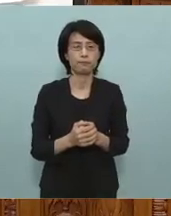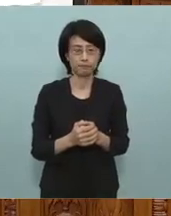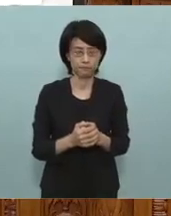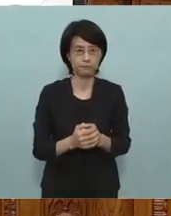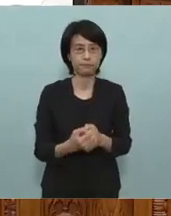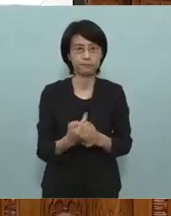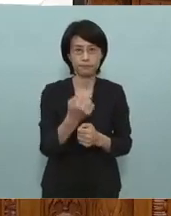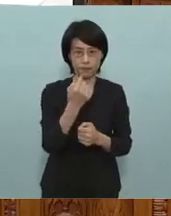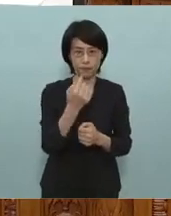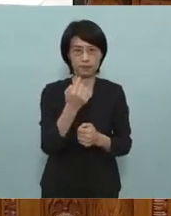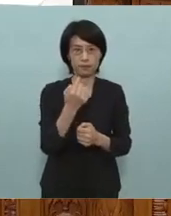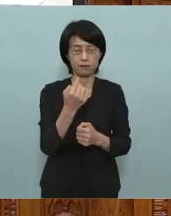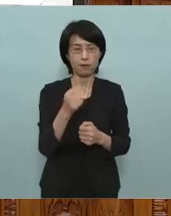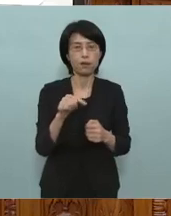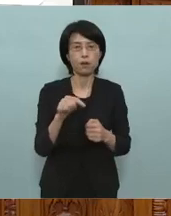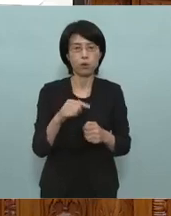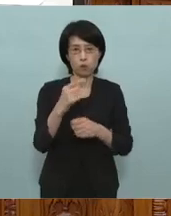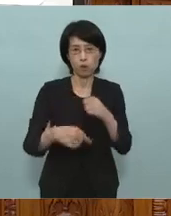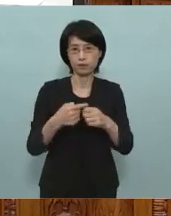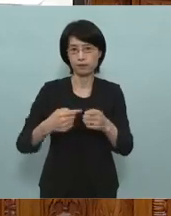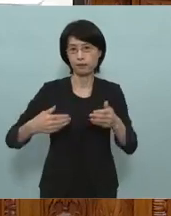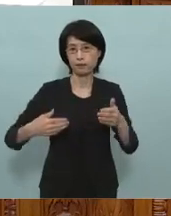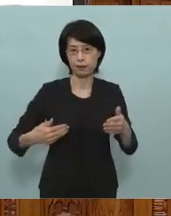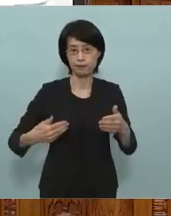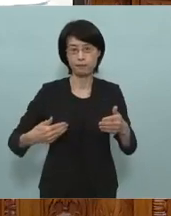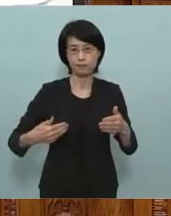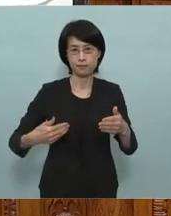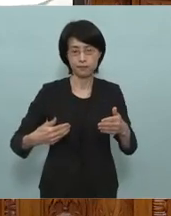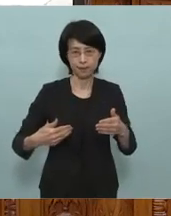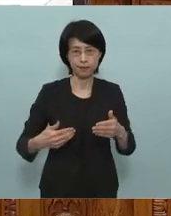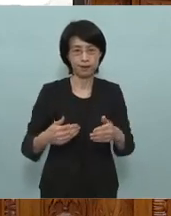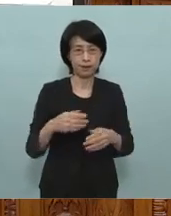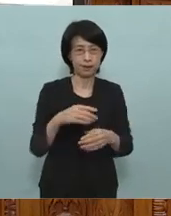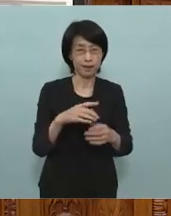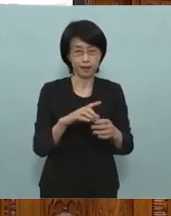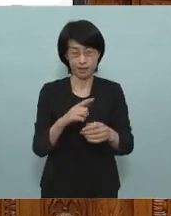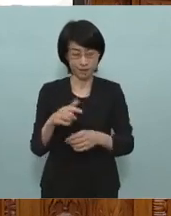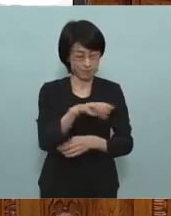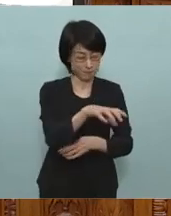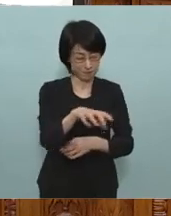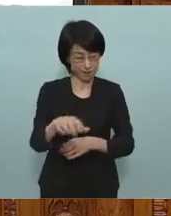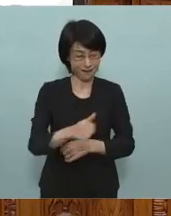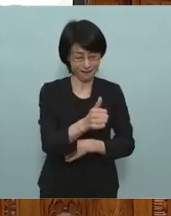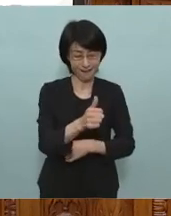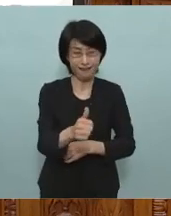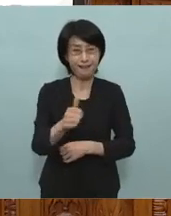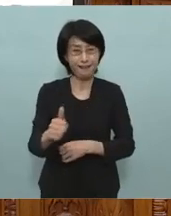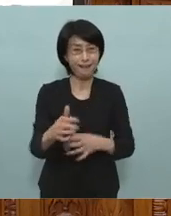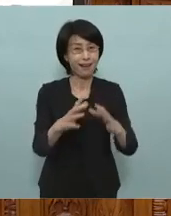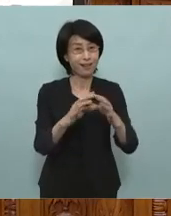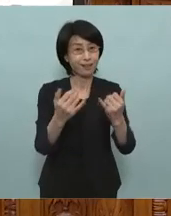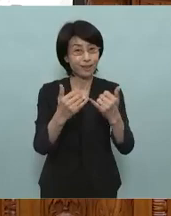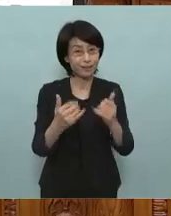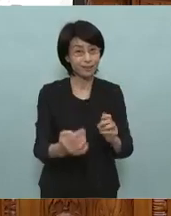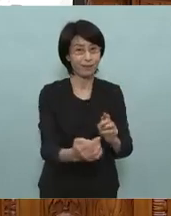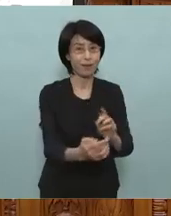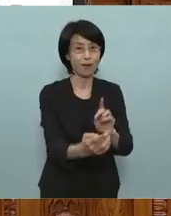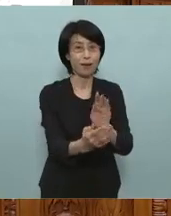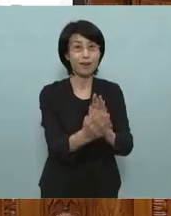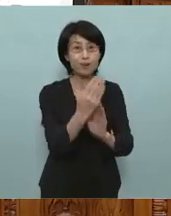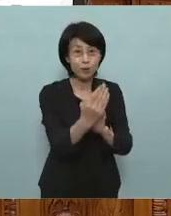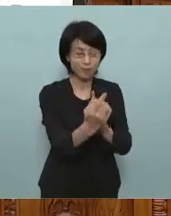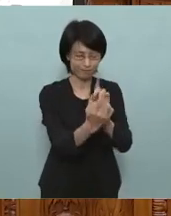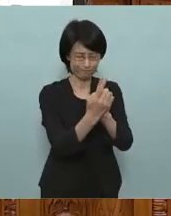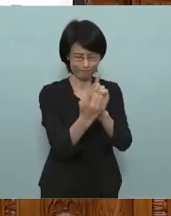私はこの1年多くの現場を訪問し多くの皆様と直接対話